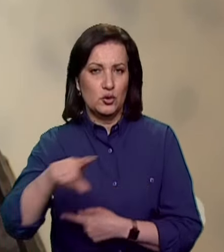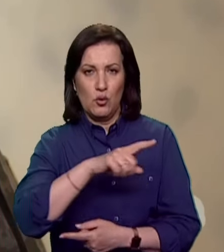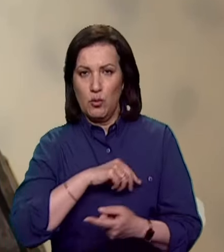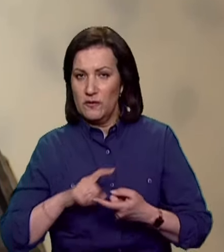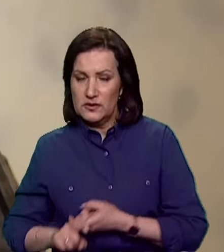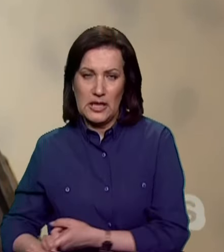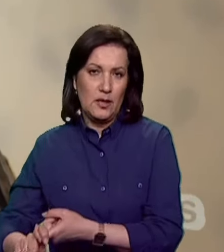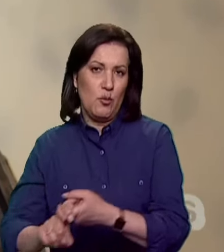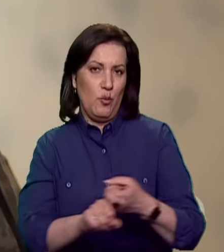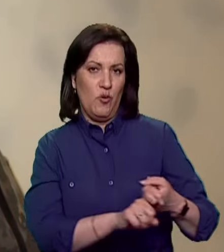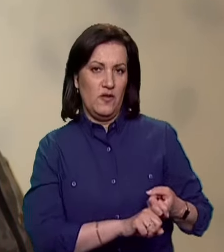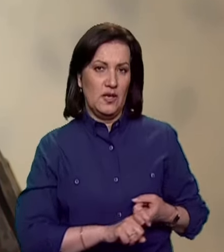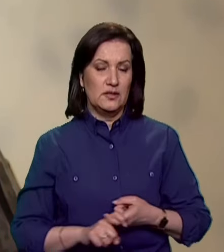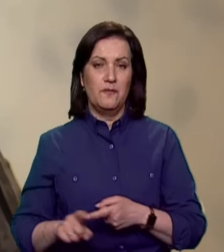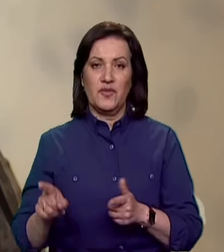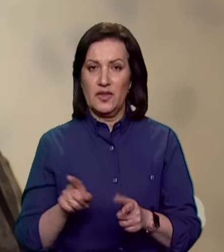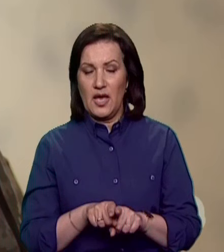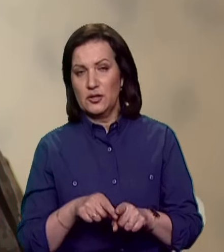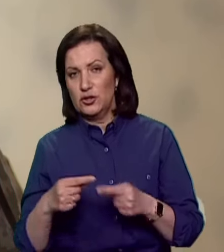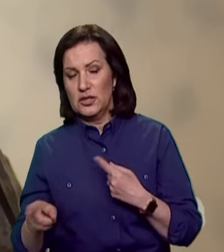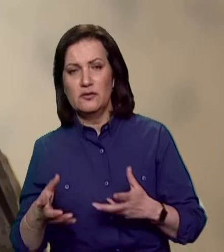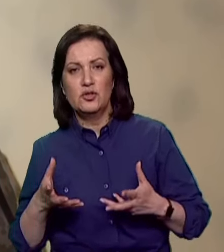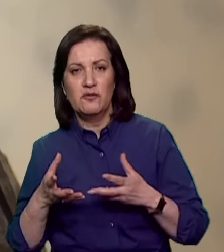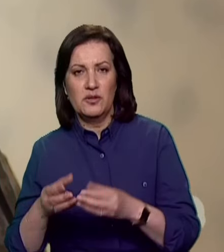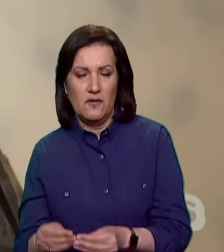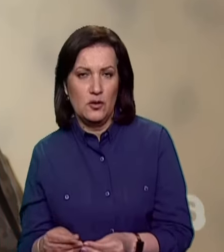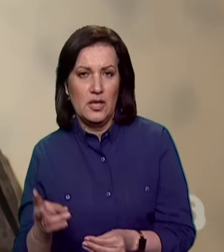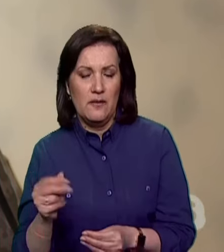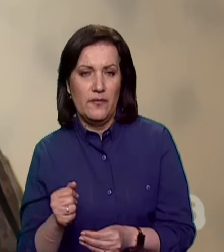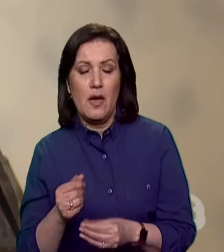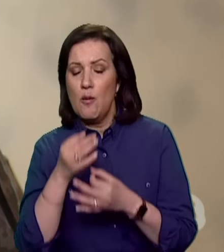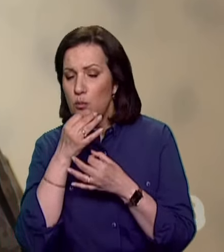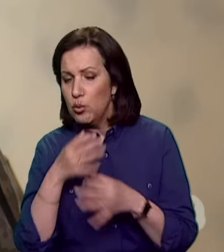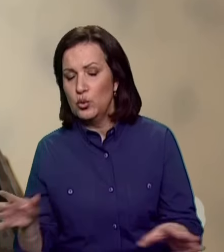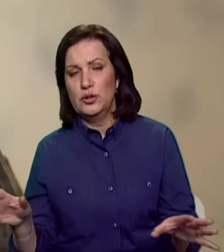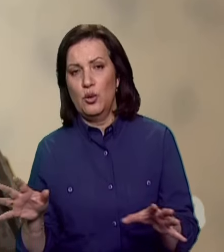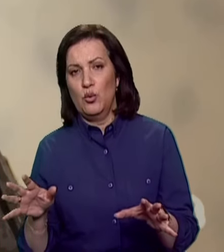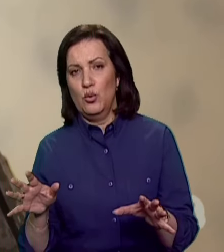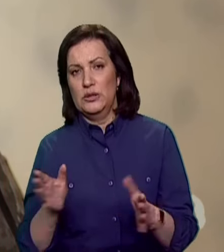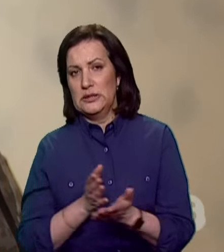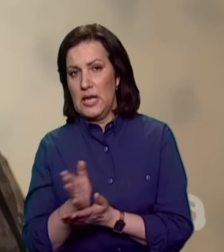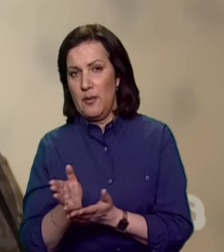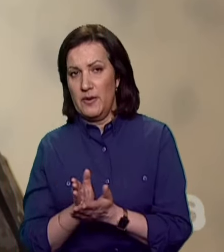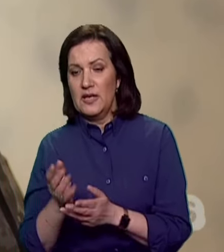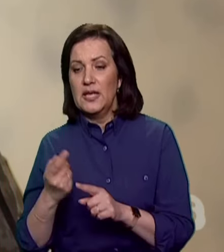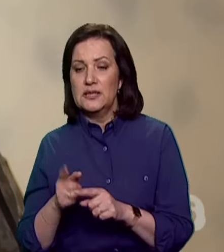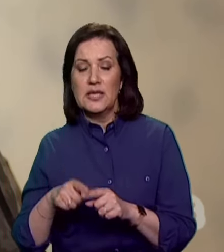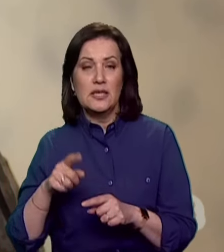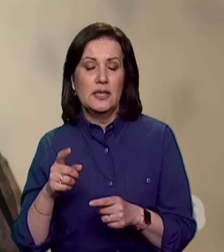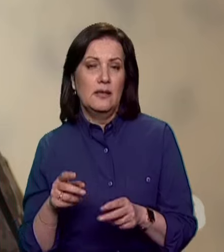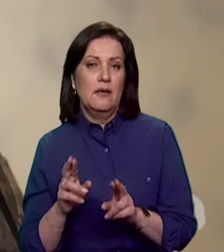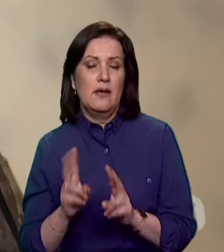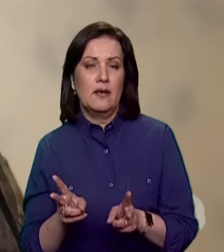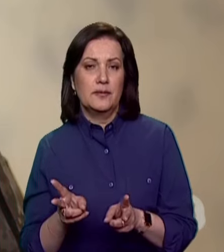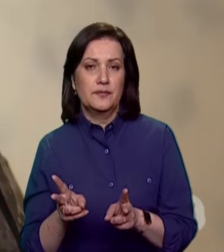всюди взаємопов'язані, вони так чи інакше впливають на будь-якому з напрямків. Це, знаєте,